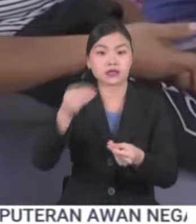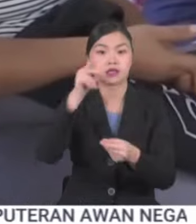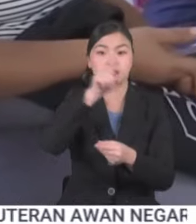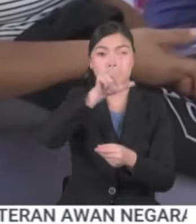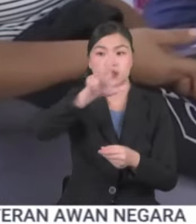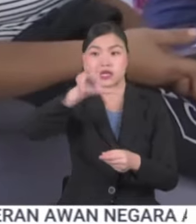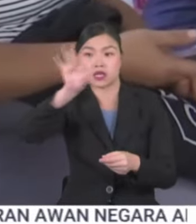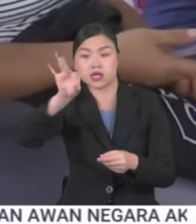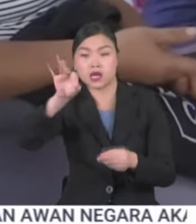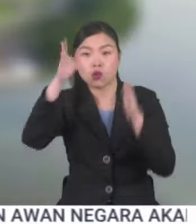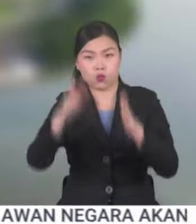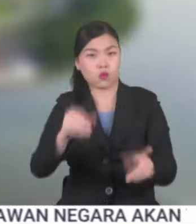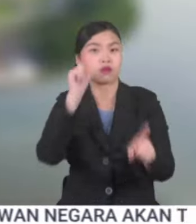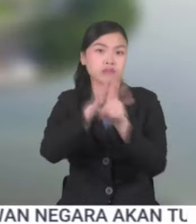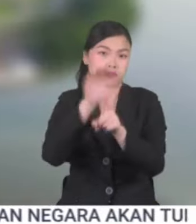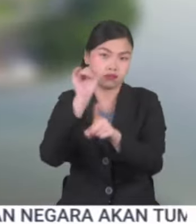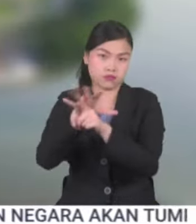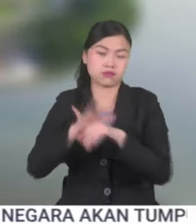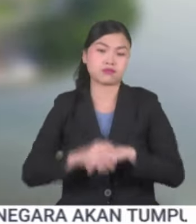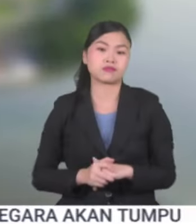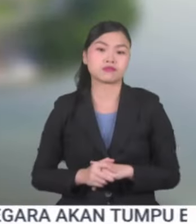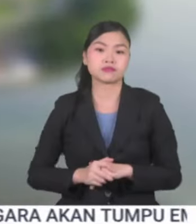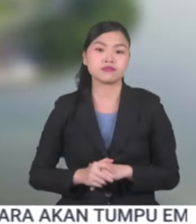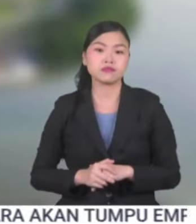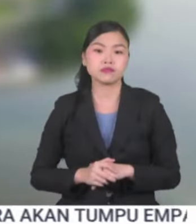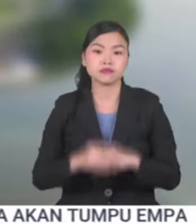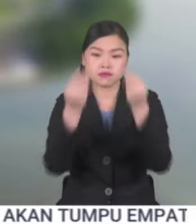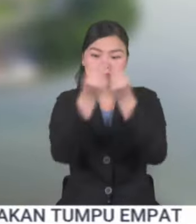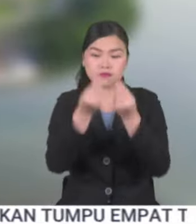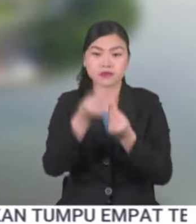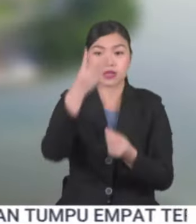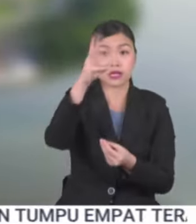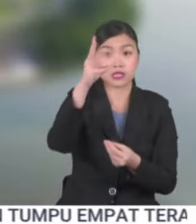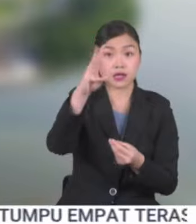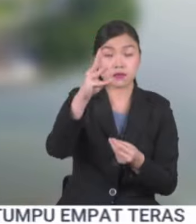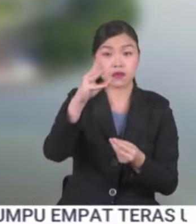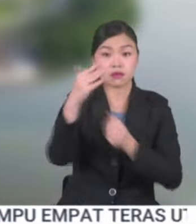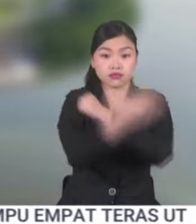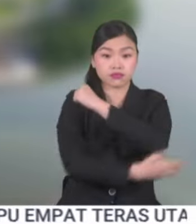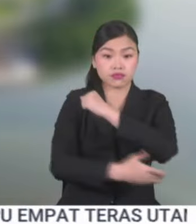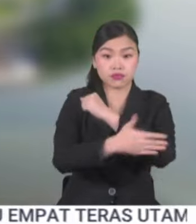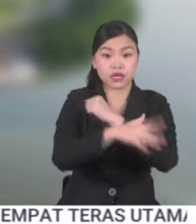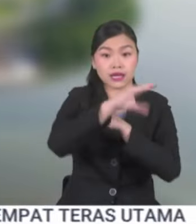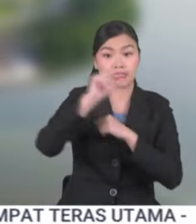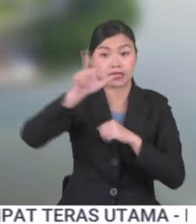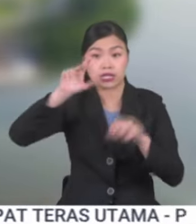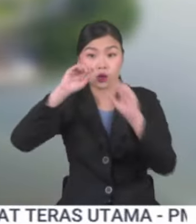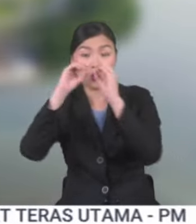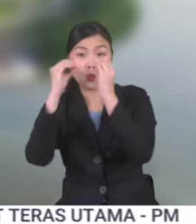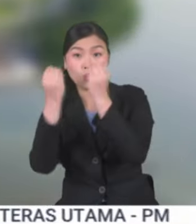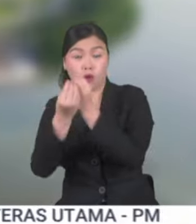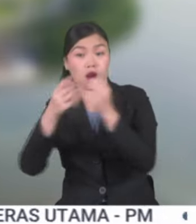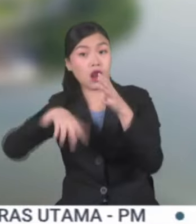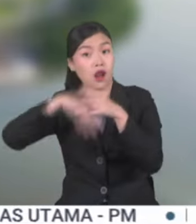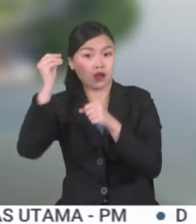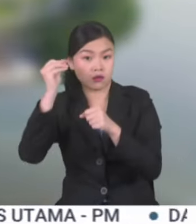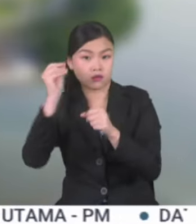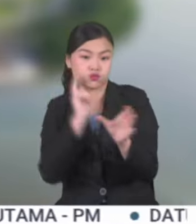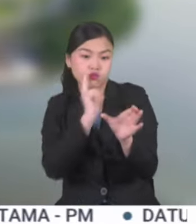Kampung terlibat sebanyak 16 buah negara dan tiga organisasi luar